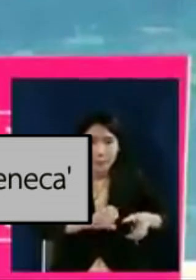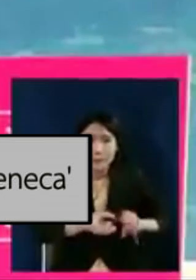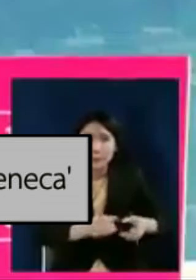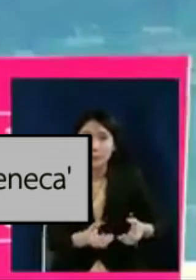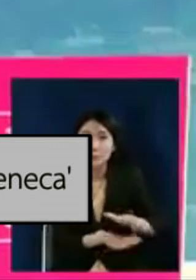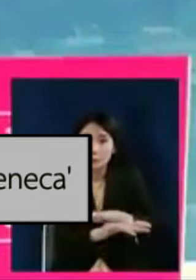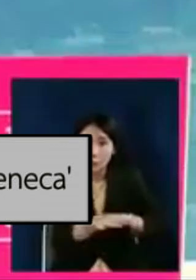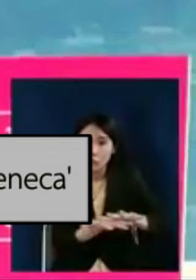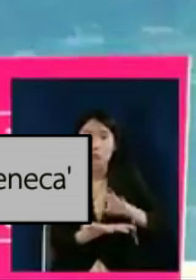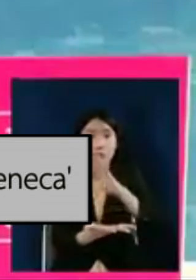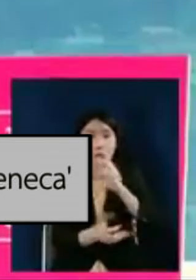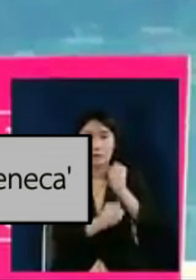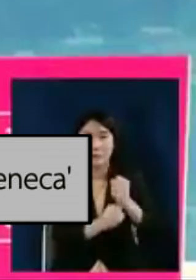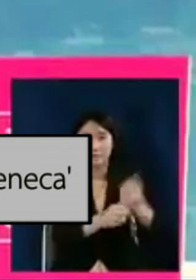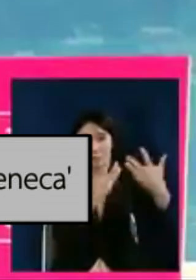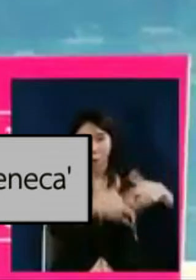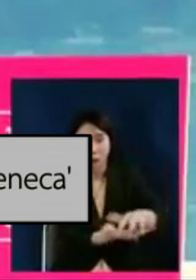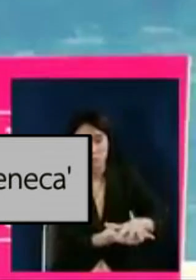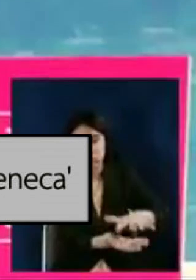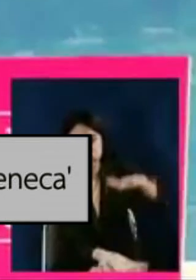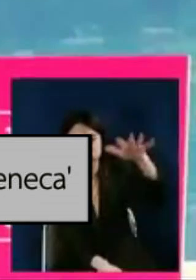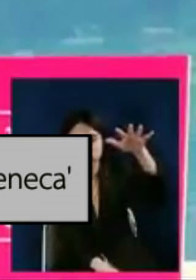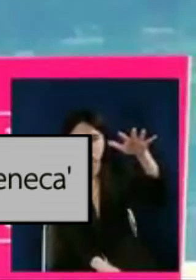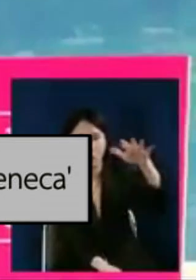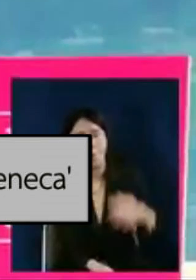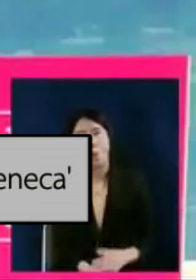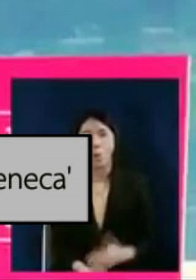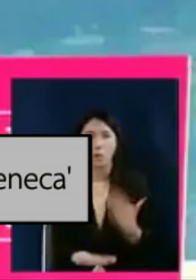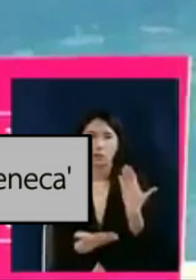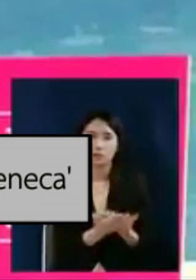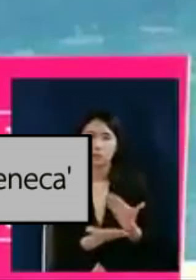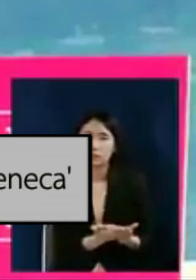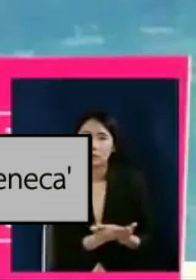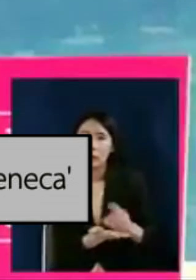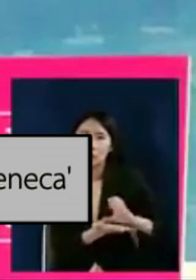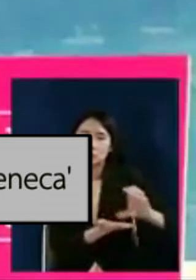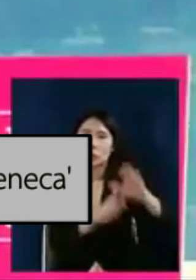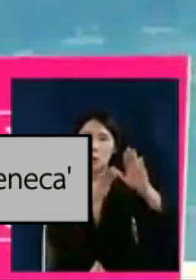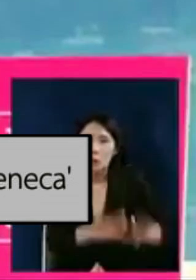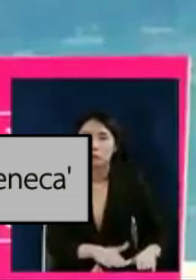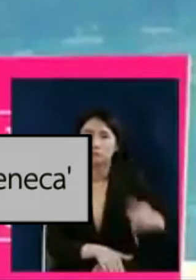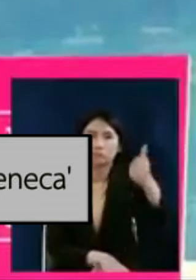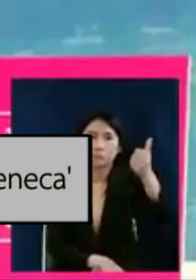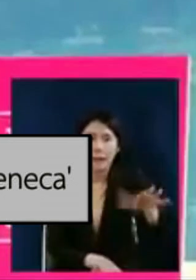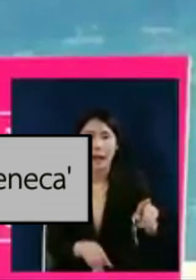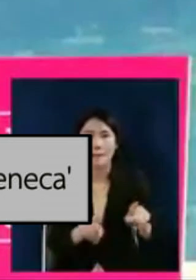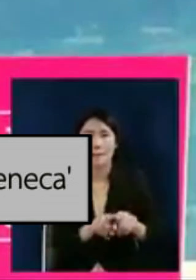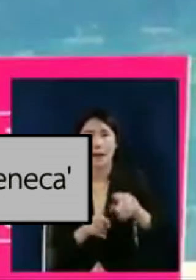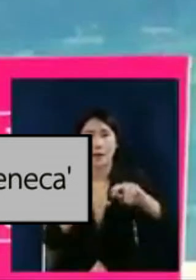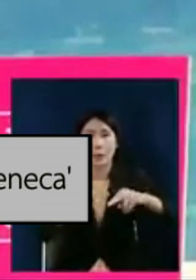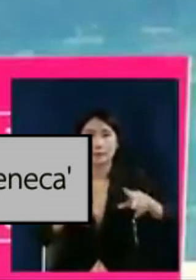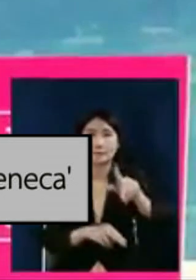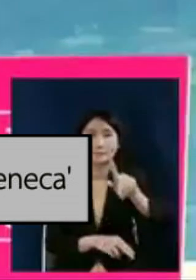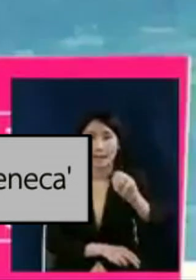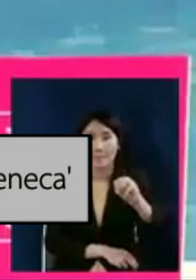คือว่าถ้าจะผลิตเป็นจำนวนมากเนี่ยไม่สามารถลดราคาต้นทุนลงมาให้ถูกเท่าเอ่อ mraวัคซีนหรือ